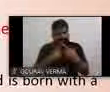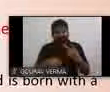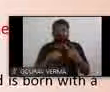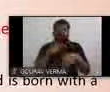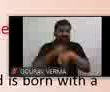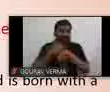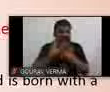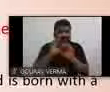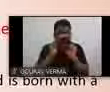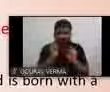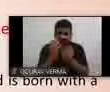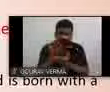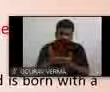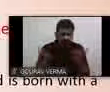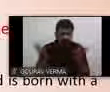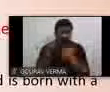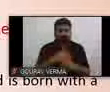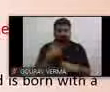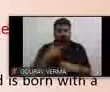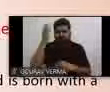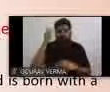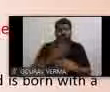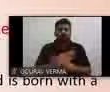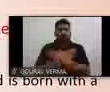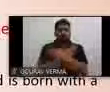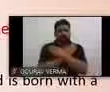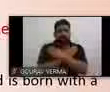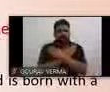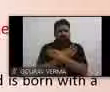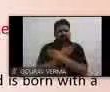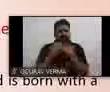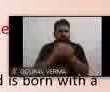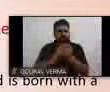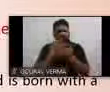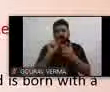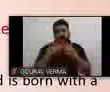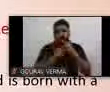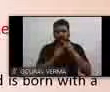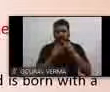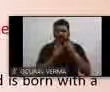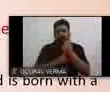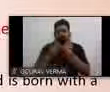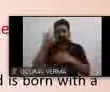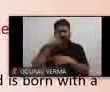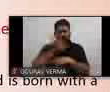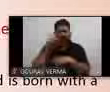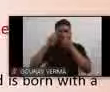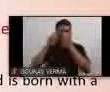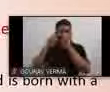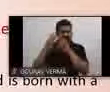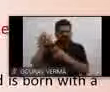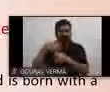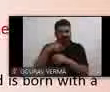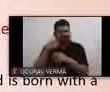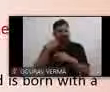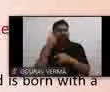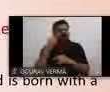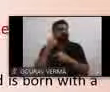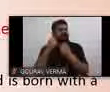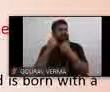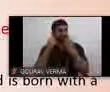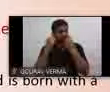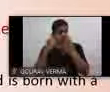मैं भूटान में कर रही थी कुछ मेंटरिंग, वहां बहुत बार मुझे सुनने में आया कि